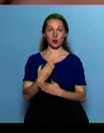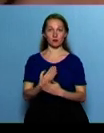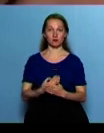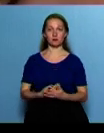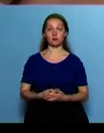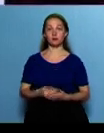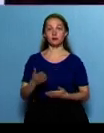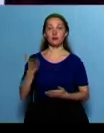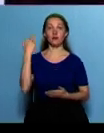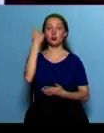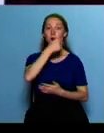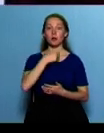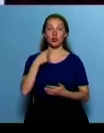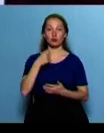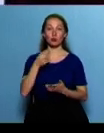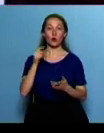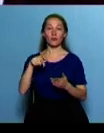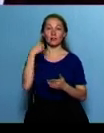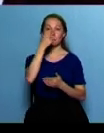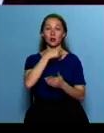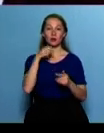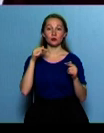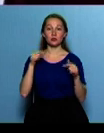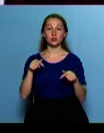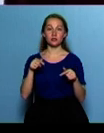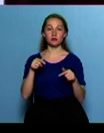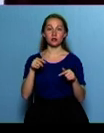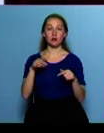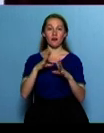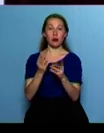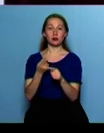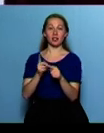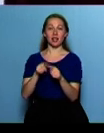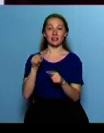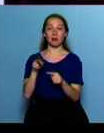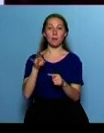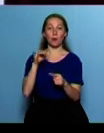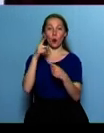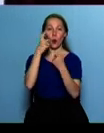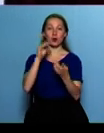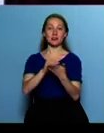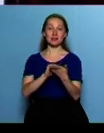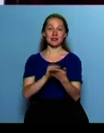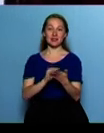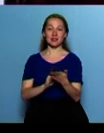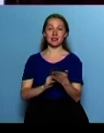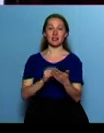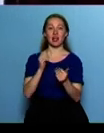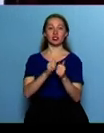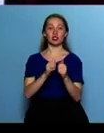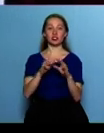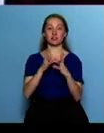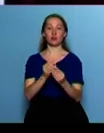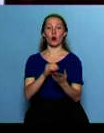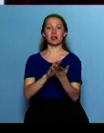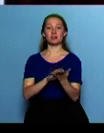циркулировал в прошлом году. В этом году считается актуальным. И, как правило, он вообще, по статистике вируса гриппа Б, они чаще массово, они регистрируются